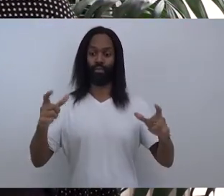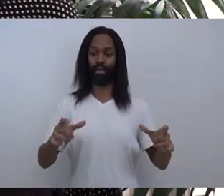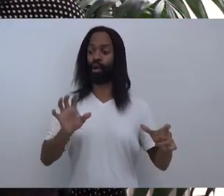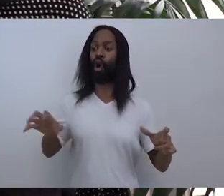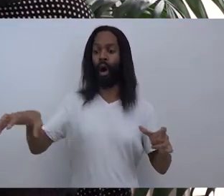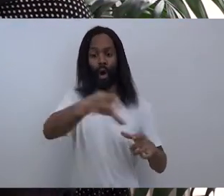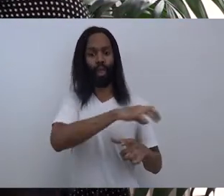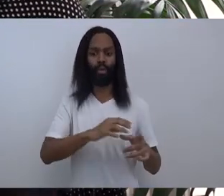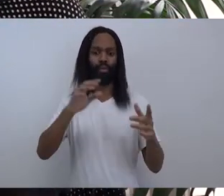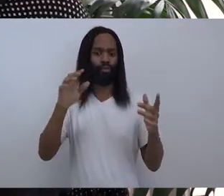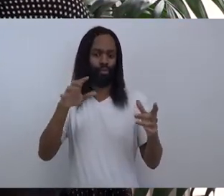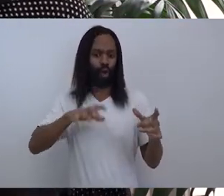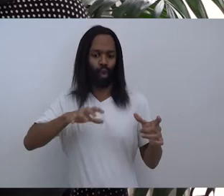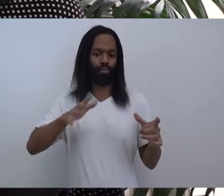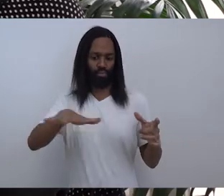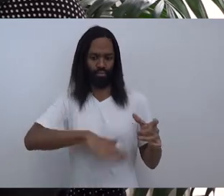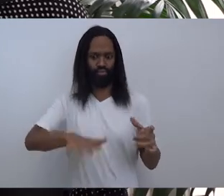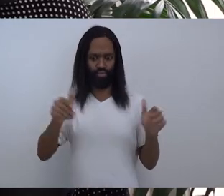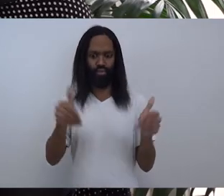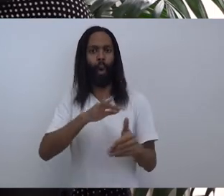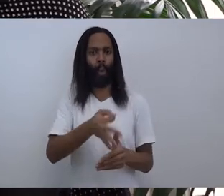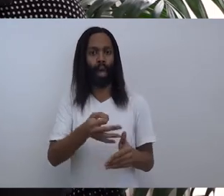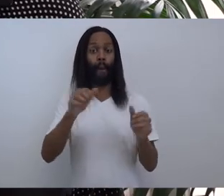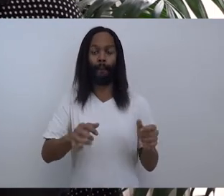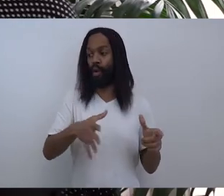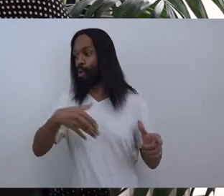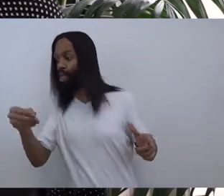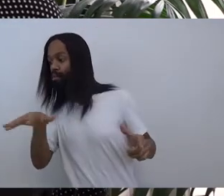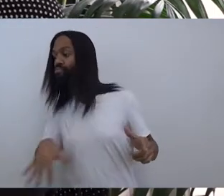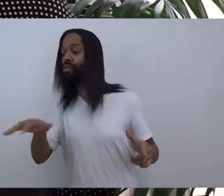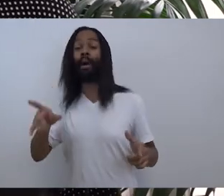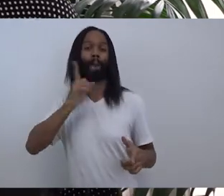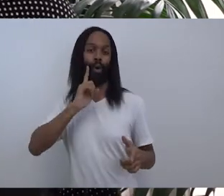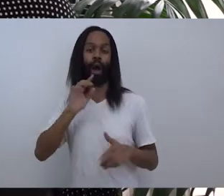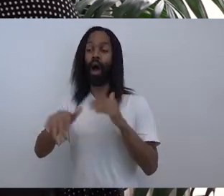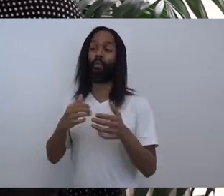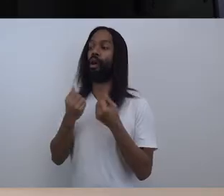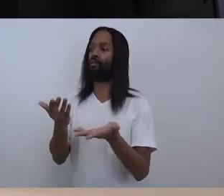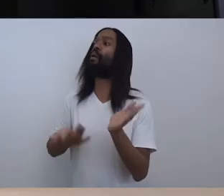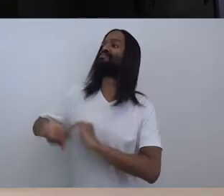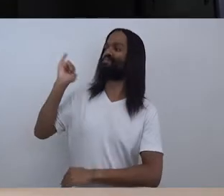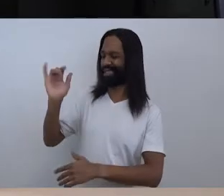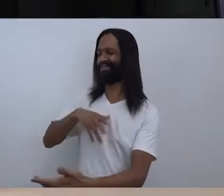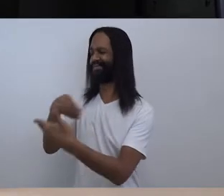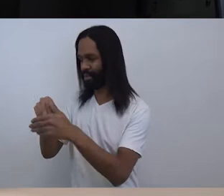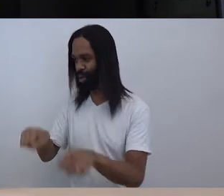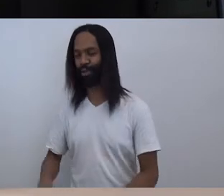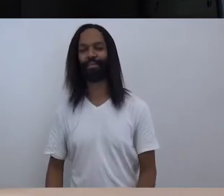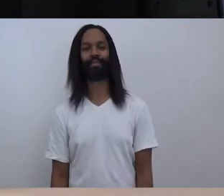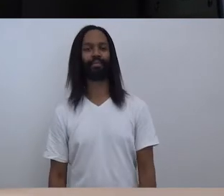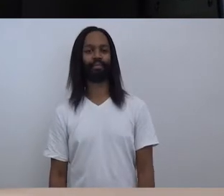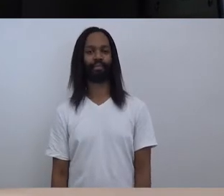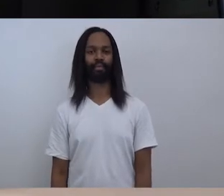canton et même nous sortons des fois du canton pour répondre à des appels d'offres.